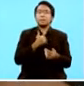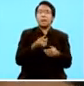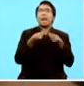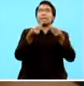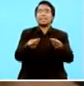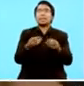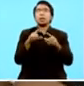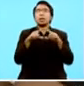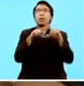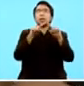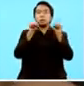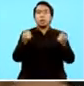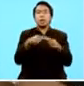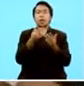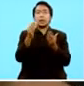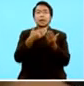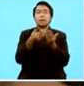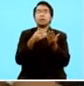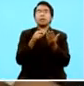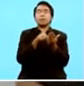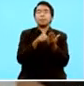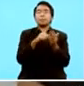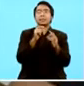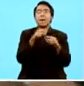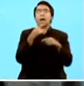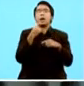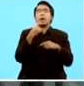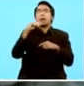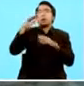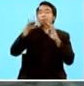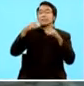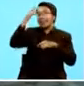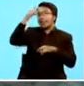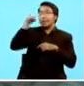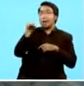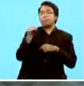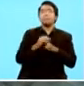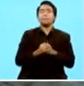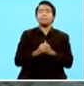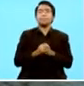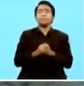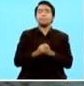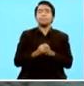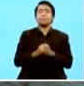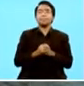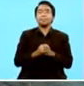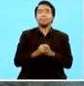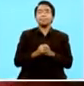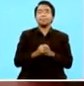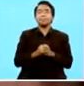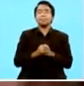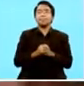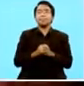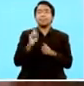sakit. Seperti halnya tadi kami memantau sekitar pukul 10:30 siang tadi, di mana salah satu anggota keluarga tadi datang atau mendatangi